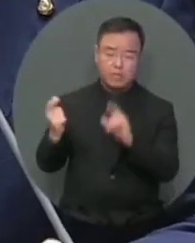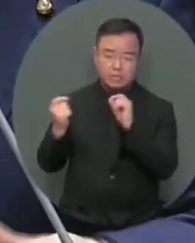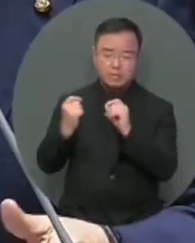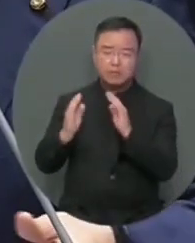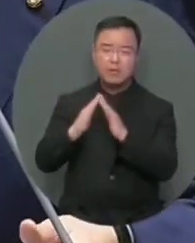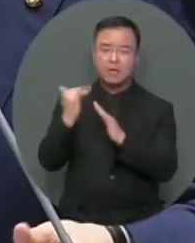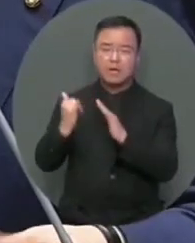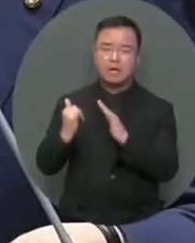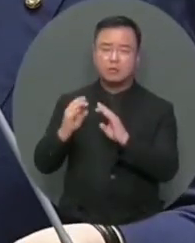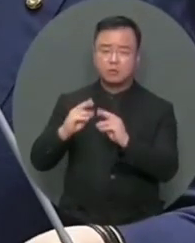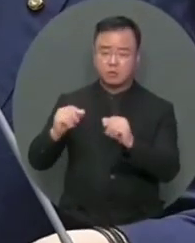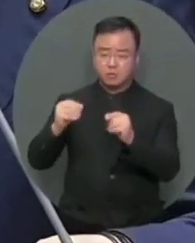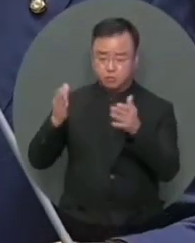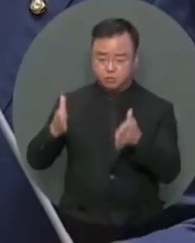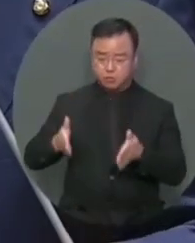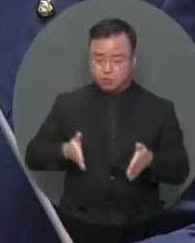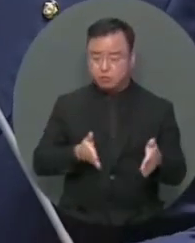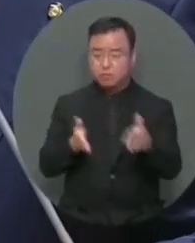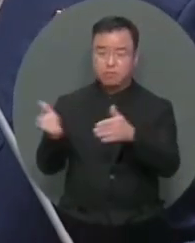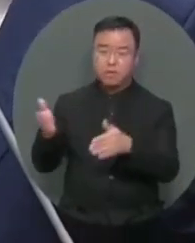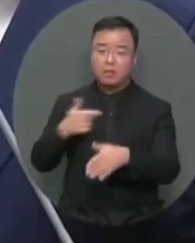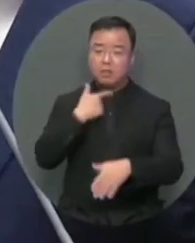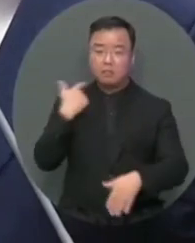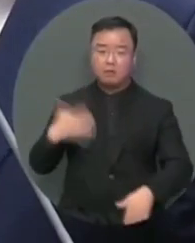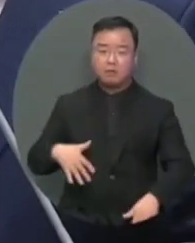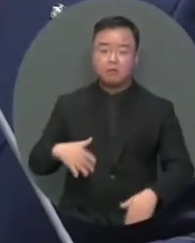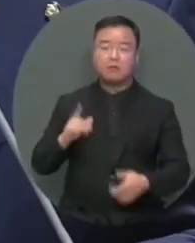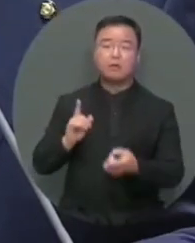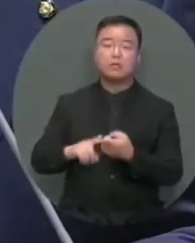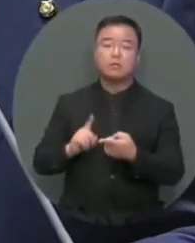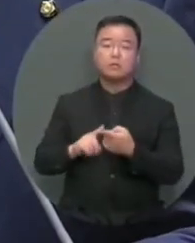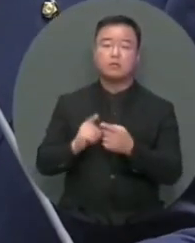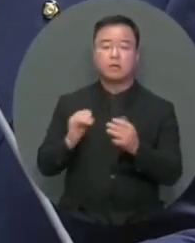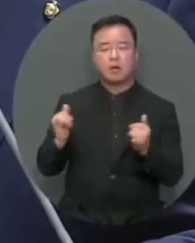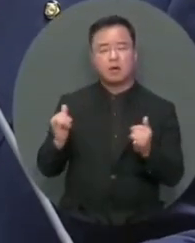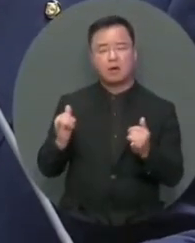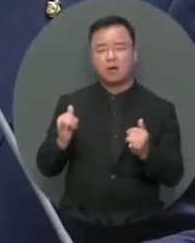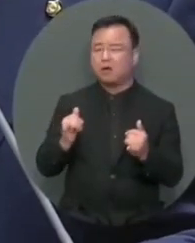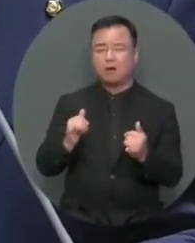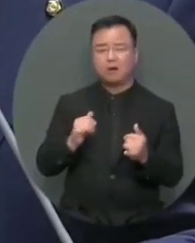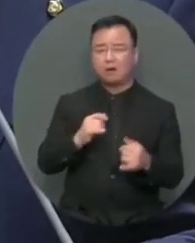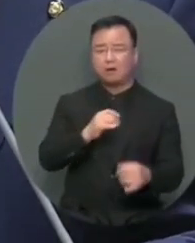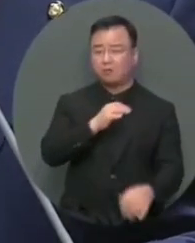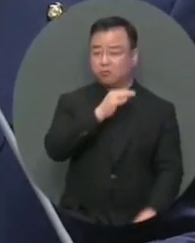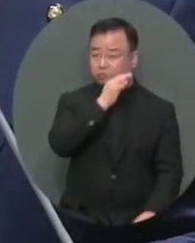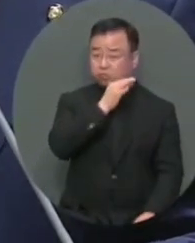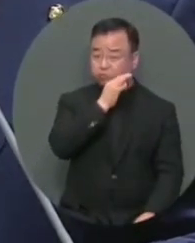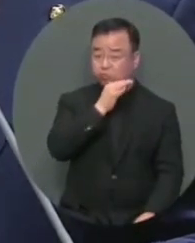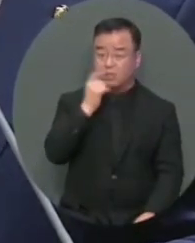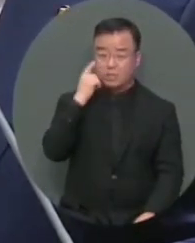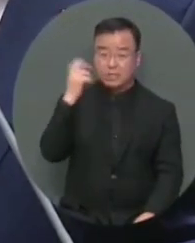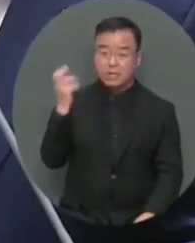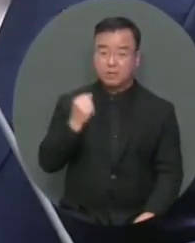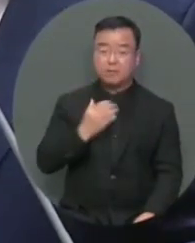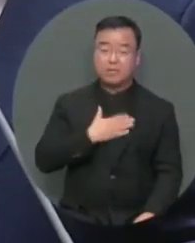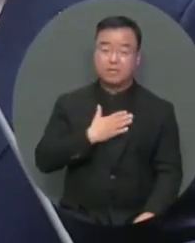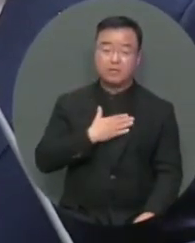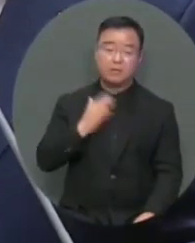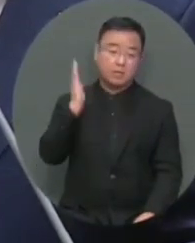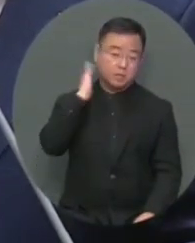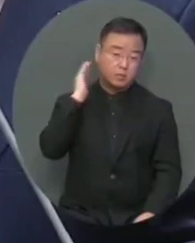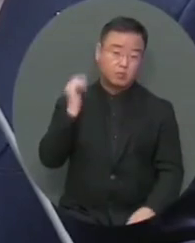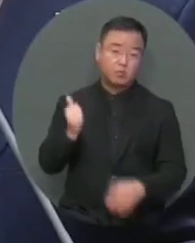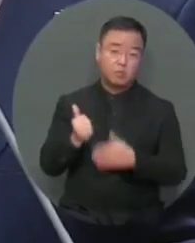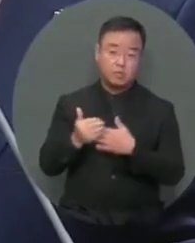없잖아요. 이 부분에 대해서도 국민들께서 정말 낯뜨겁게 생각을 합니다. 그래서 제가 용산이라면 또 여기 있는 총리님